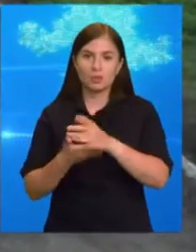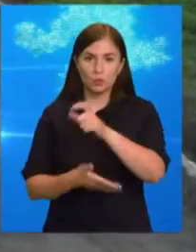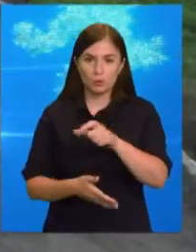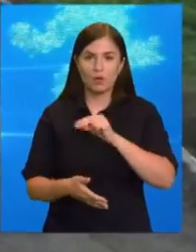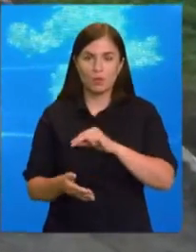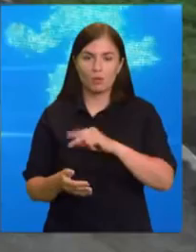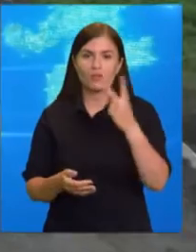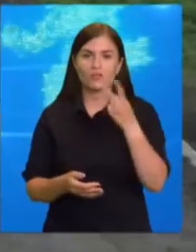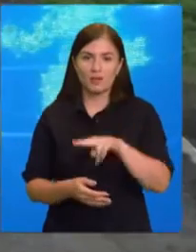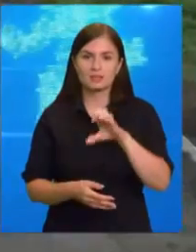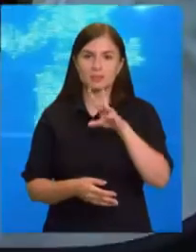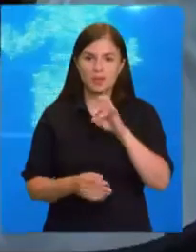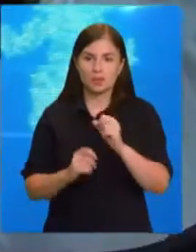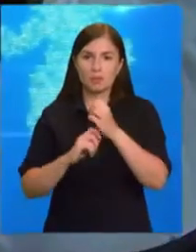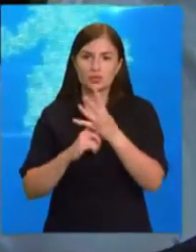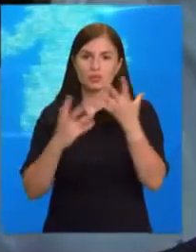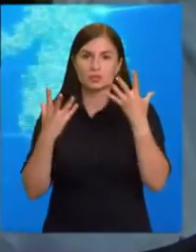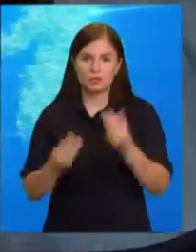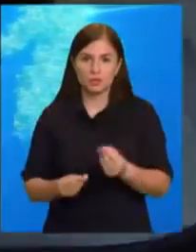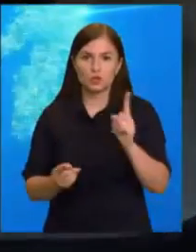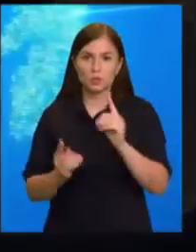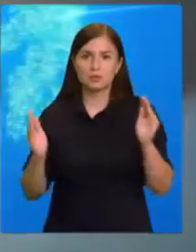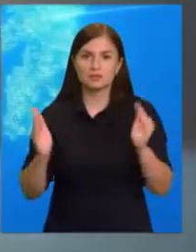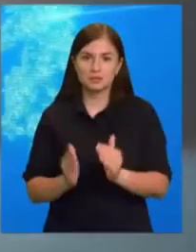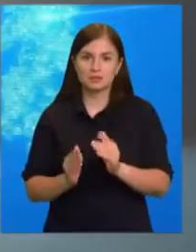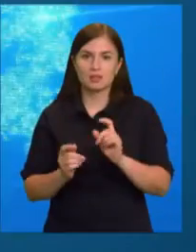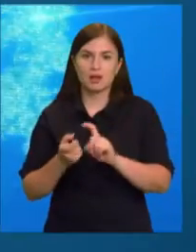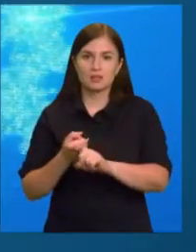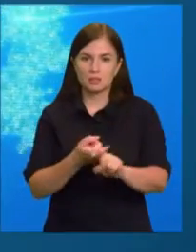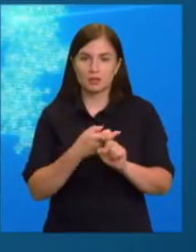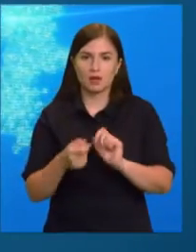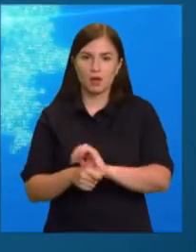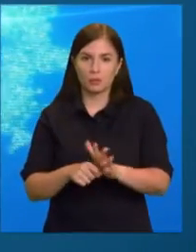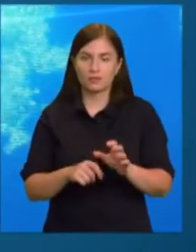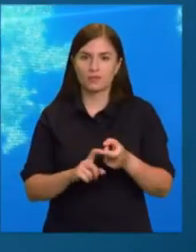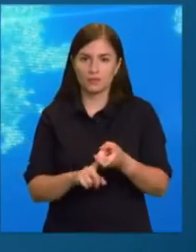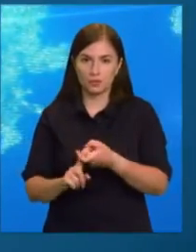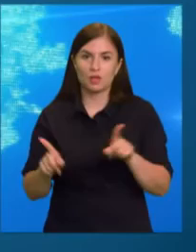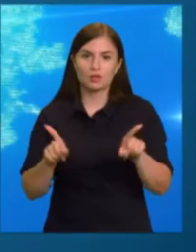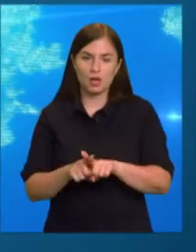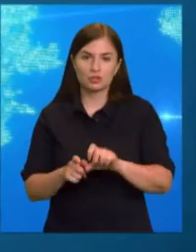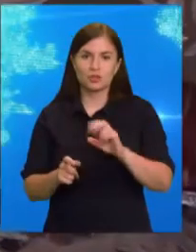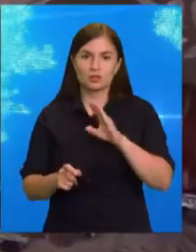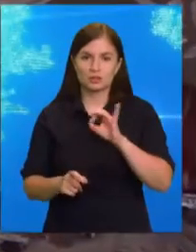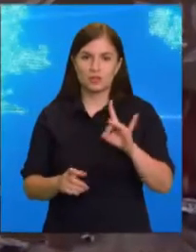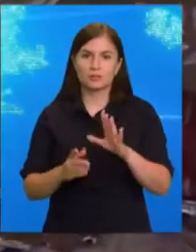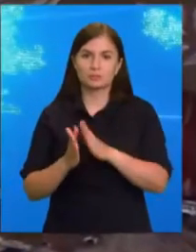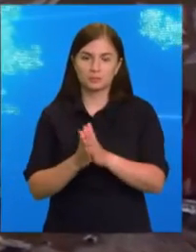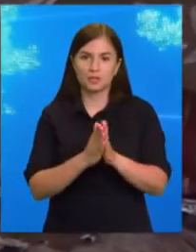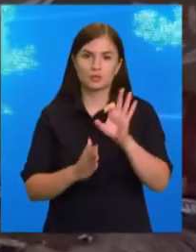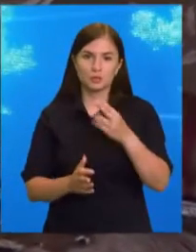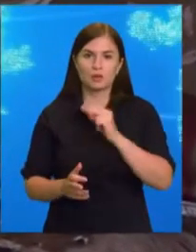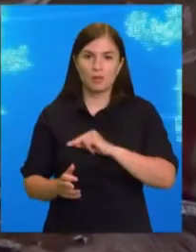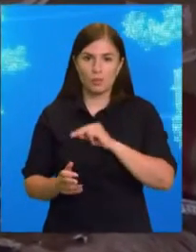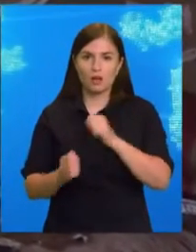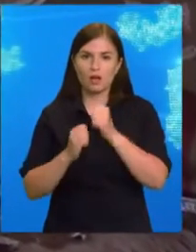две смены по 14 дней, чтобы снизить риски распространения ковида. И Алексей Текслер призвал соцработников при каждой